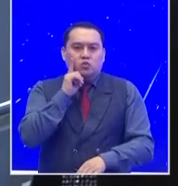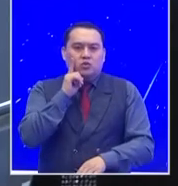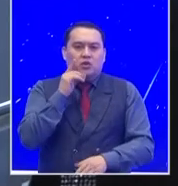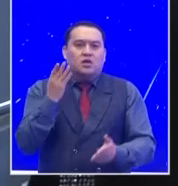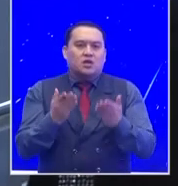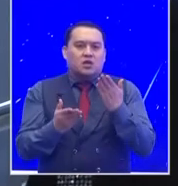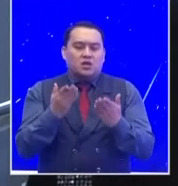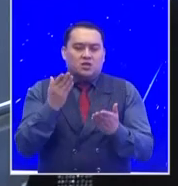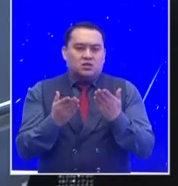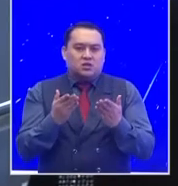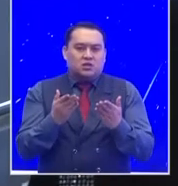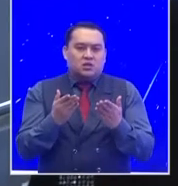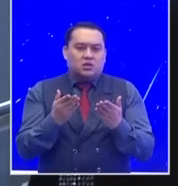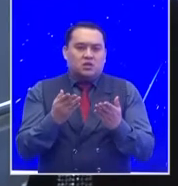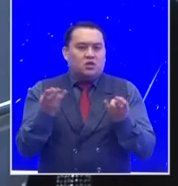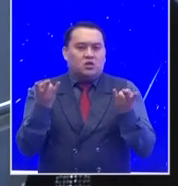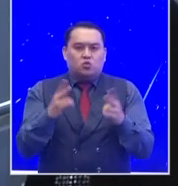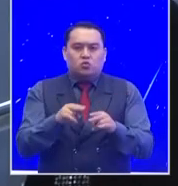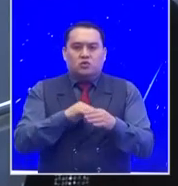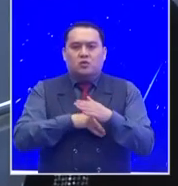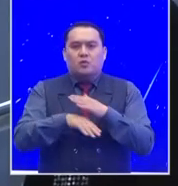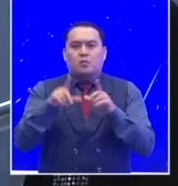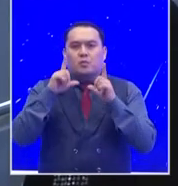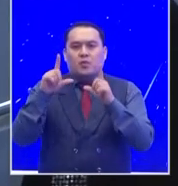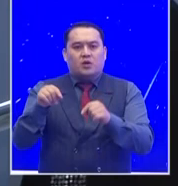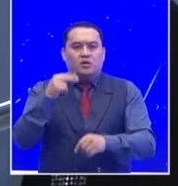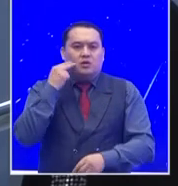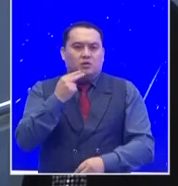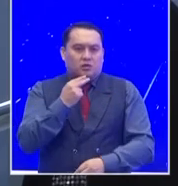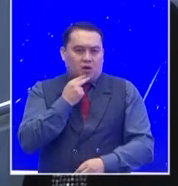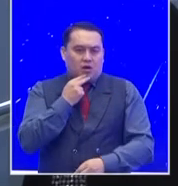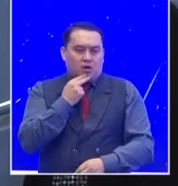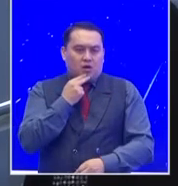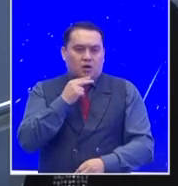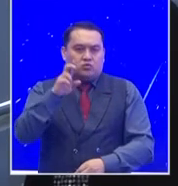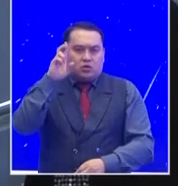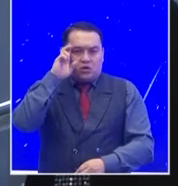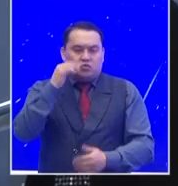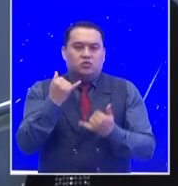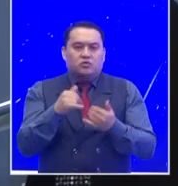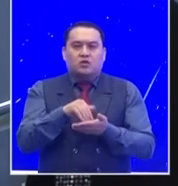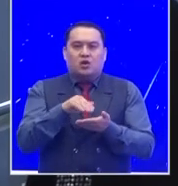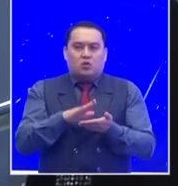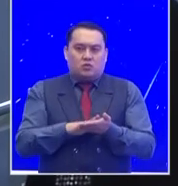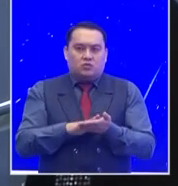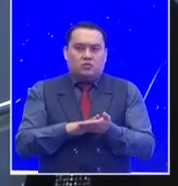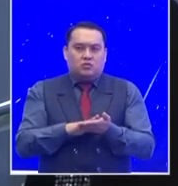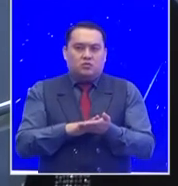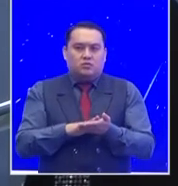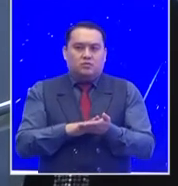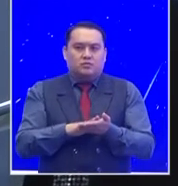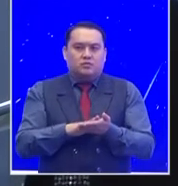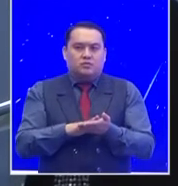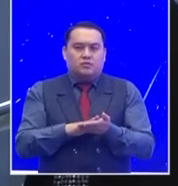нет надобности, чтобы не выезжали в Китайскую Народную Республику и в те страны, где сегодня регистрируется коронавирусная